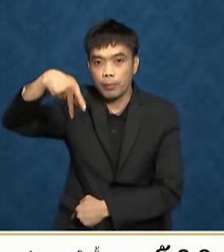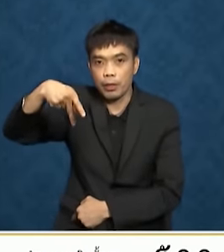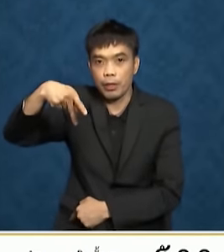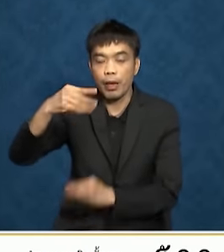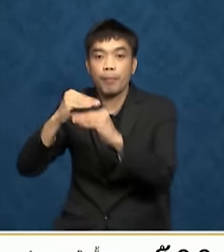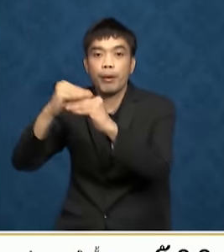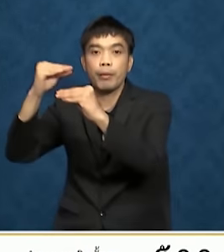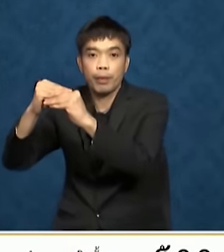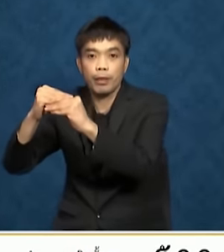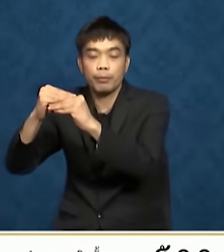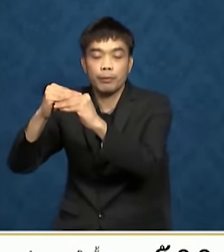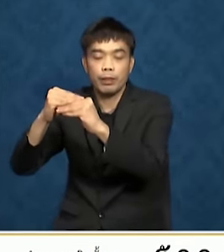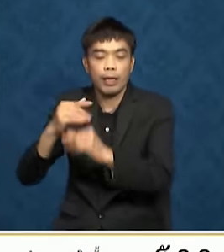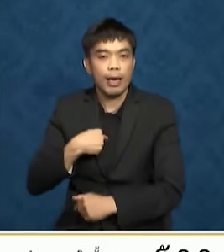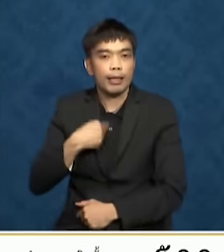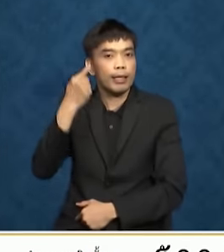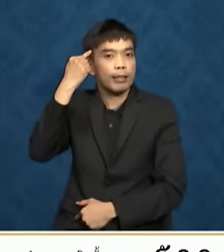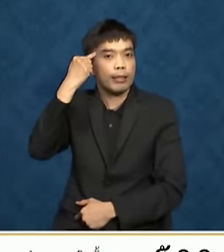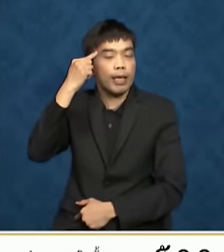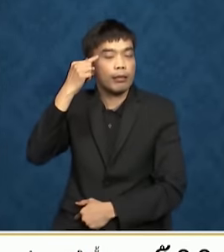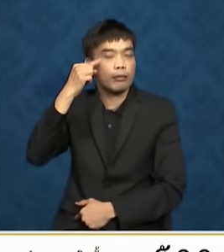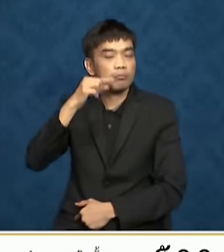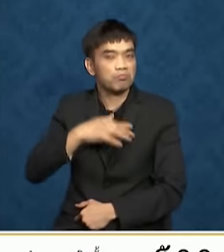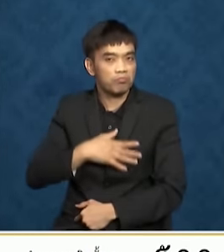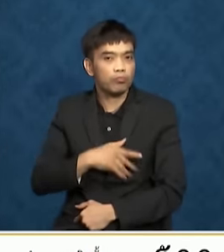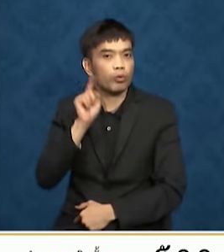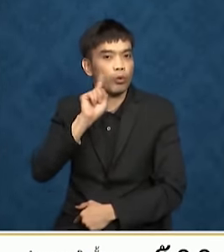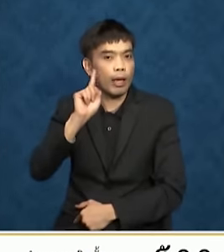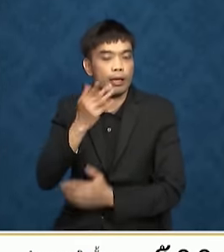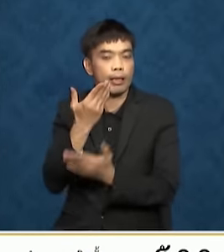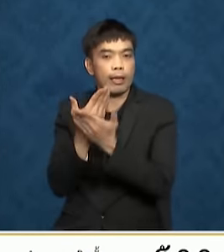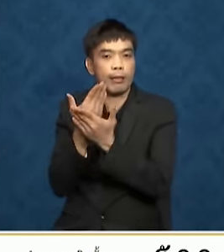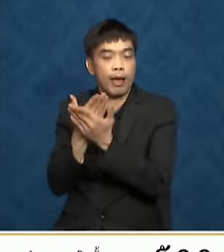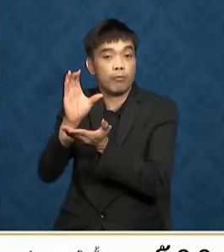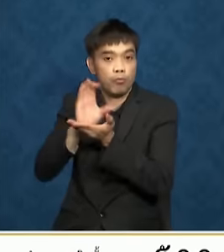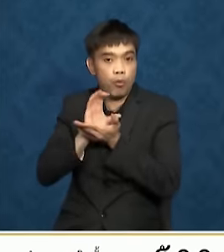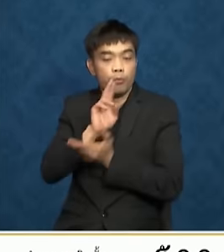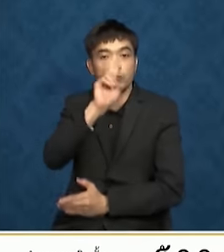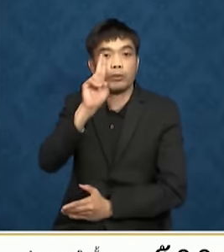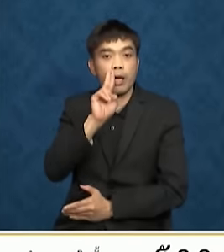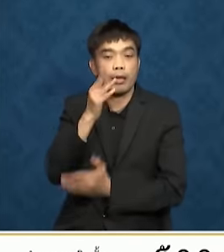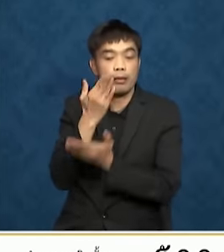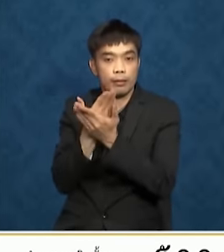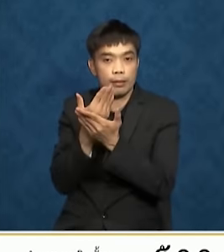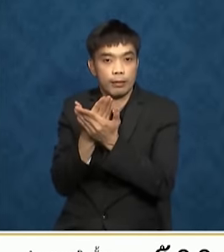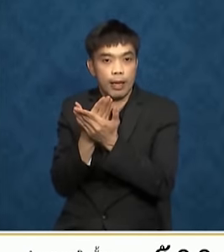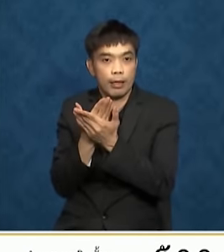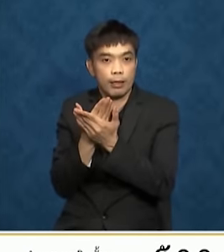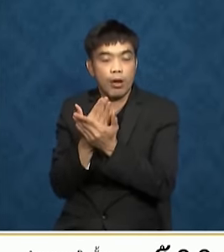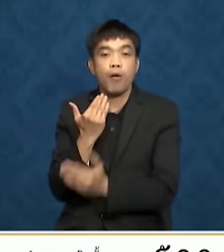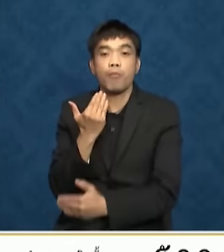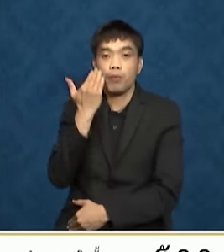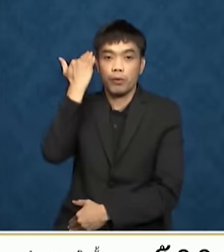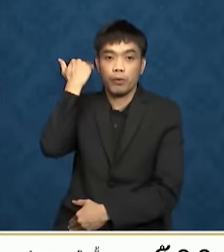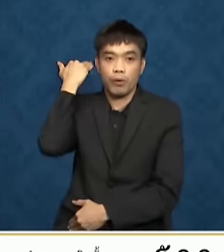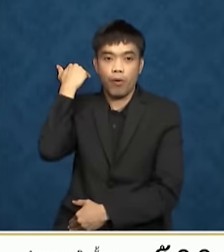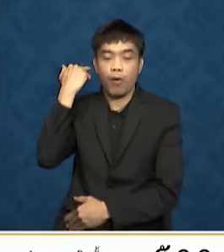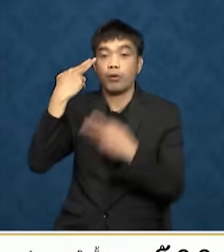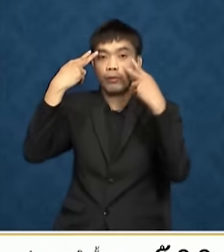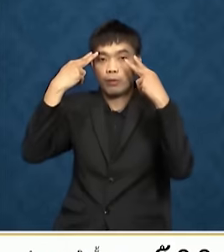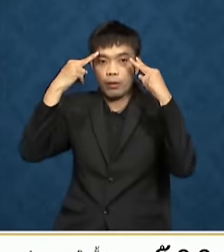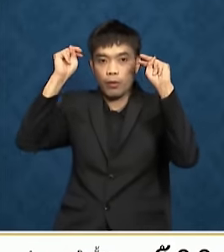มันทำให้ผมนึกถึงการใช้งบประมาณที่มีอดีตนายก